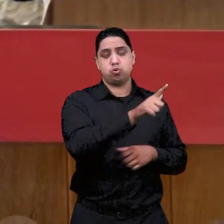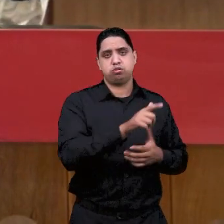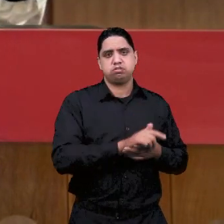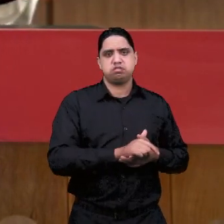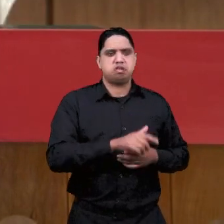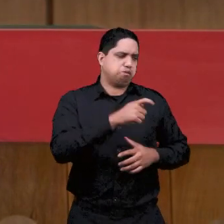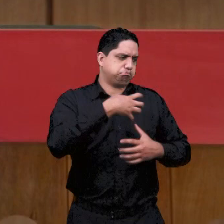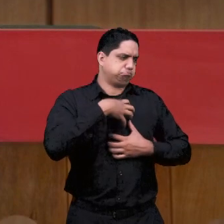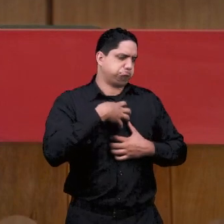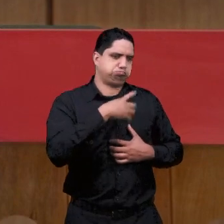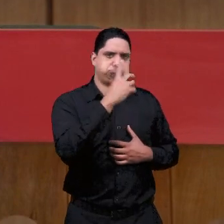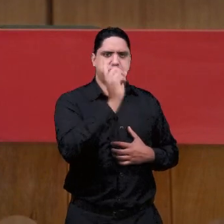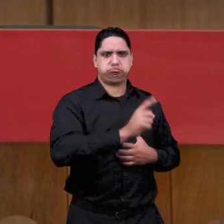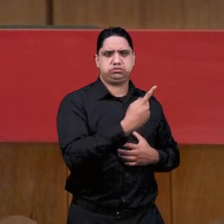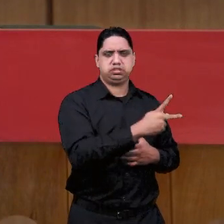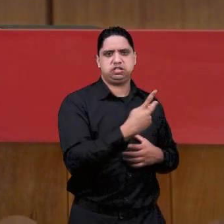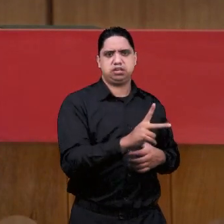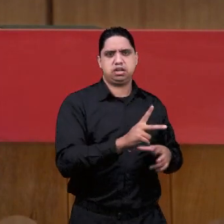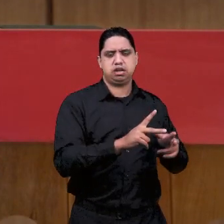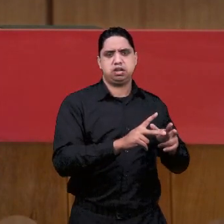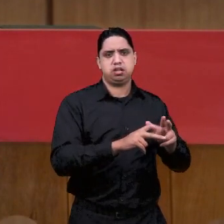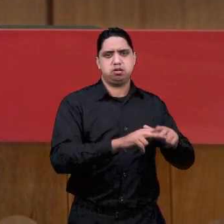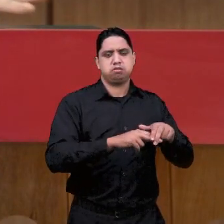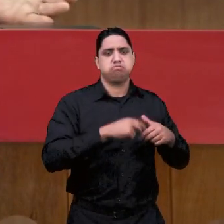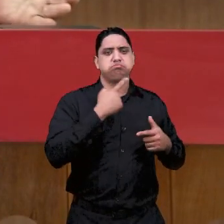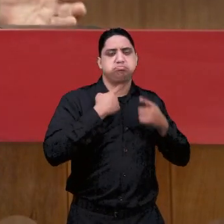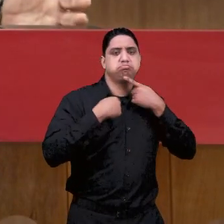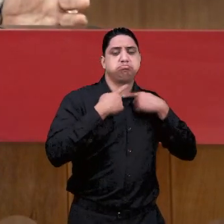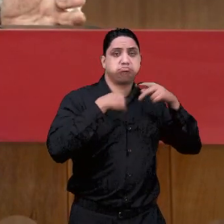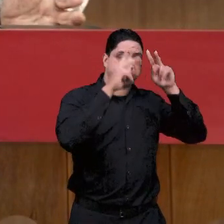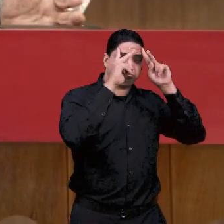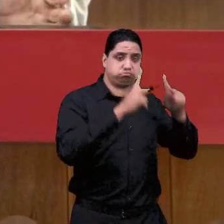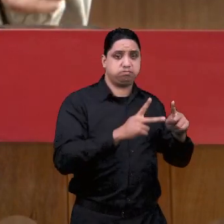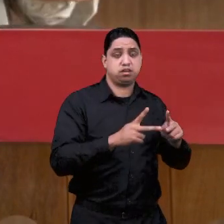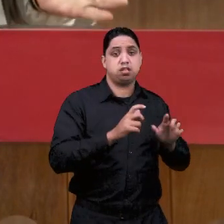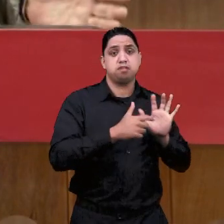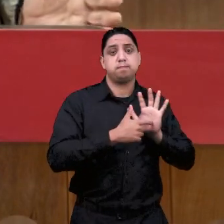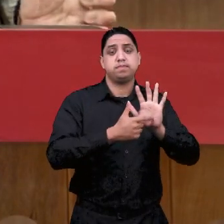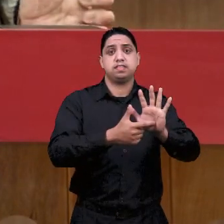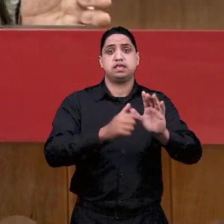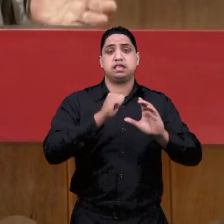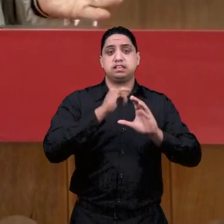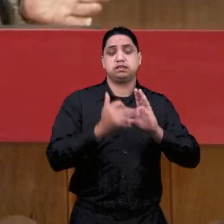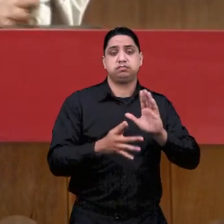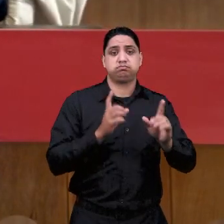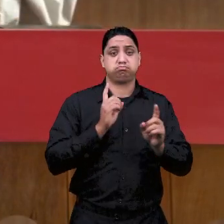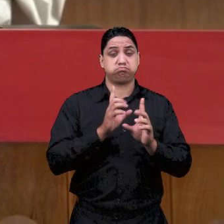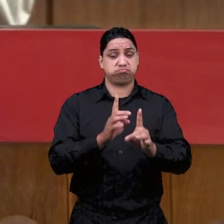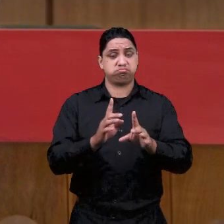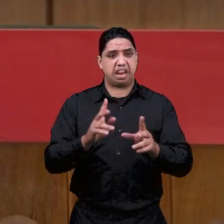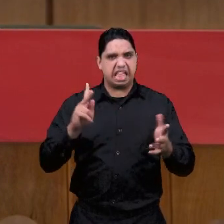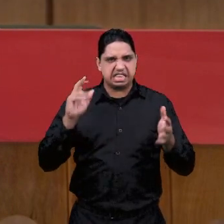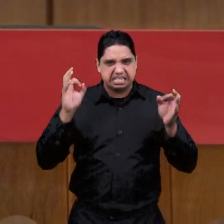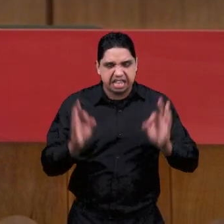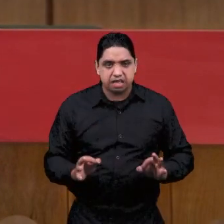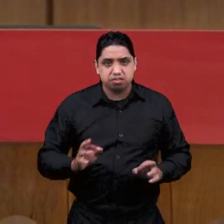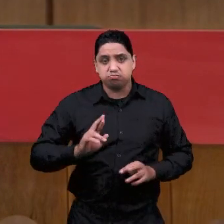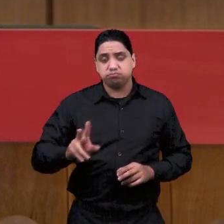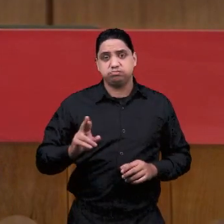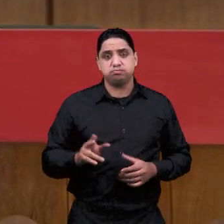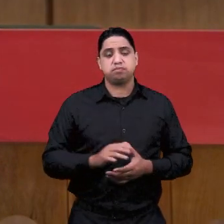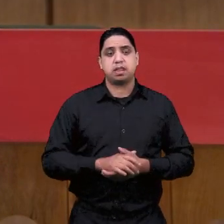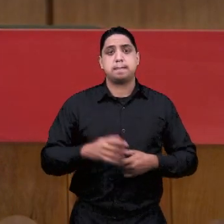politiquement, très bien. Il a montré les aspects doctrinaires n'étaient pas corrects et qu'il avait besoin